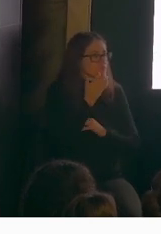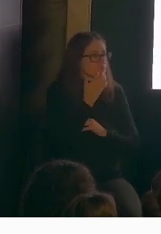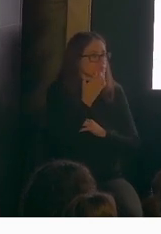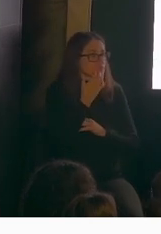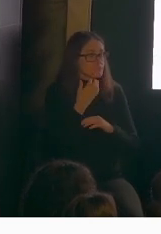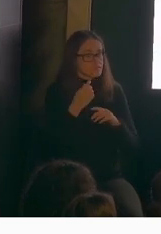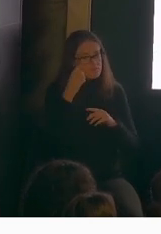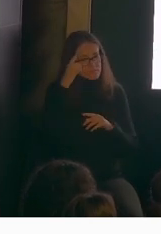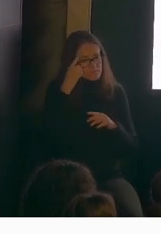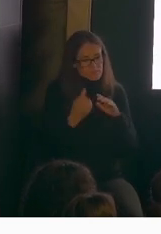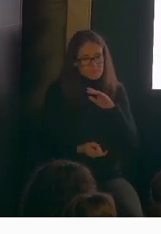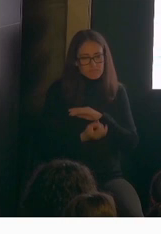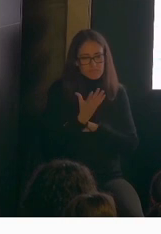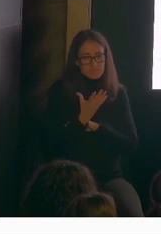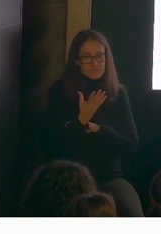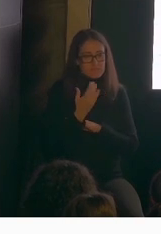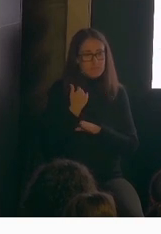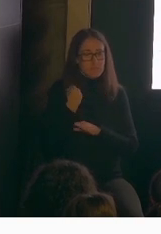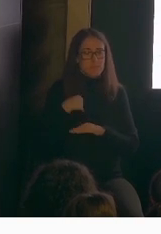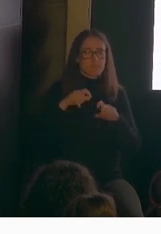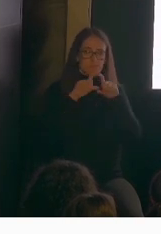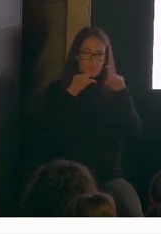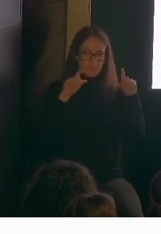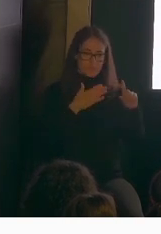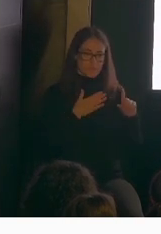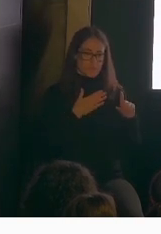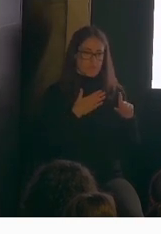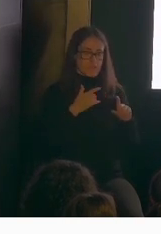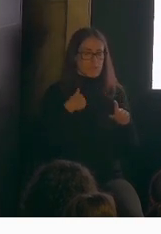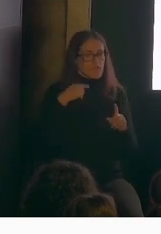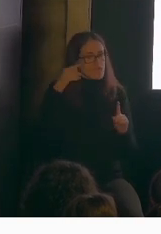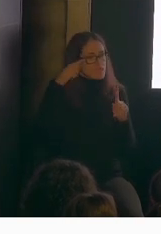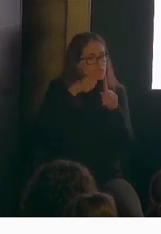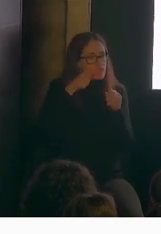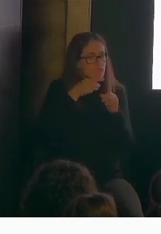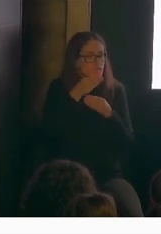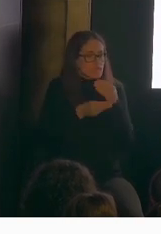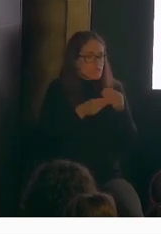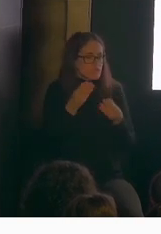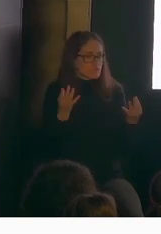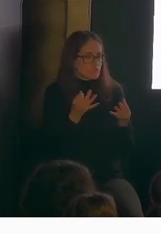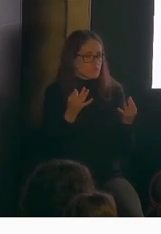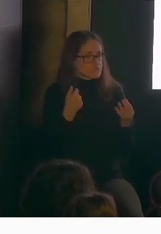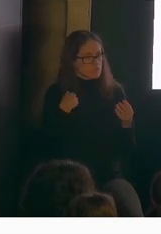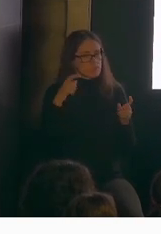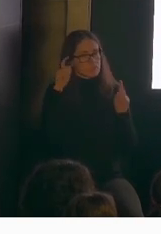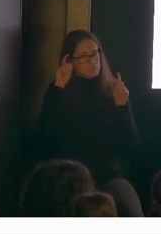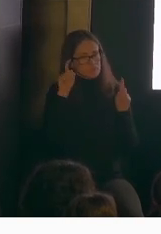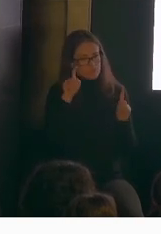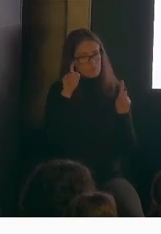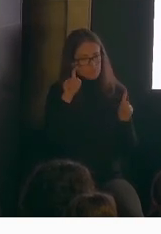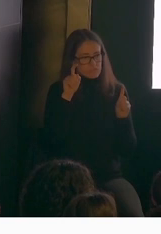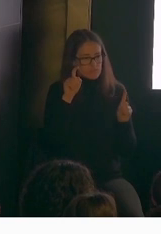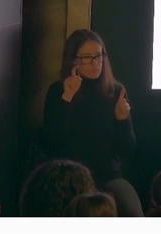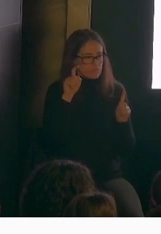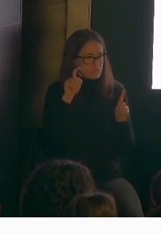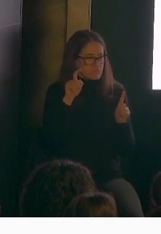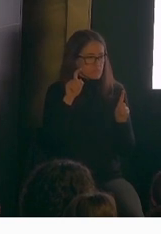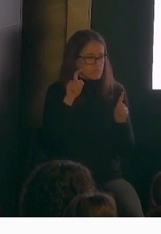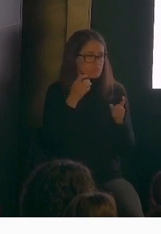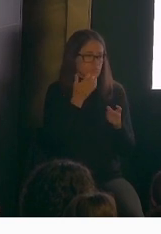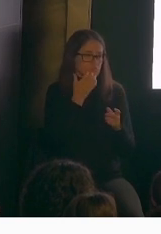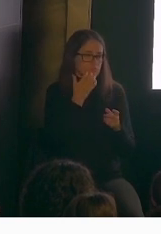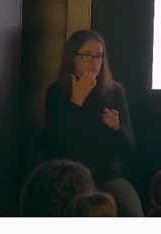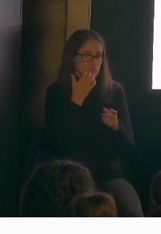Pastry. El que em dedico, bàsicament, és a fer assessoraments, ¿vale? Assessoraments